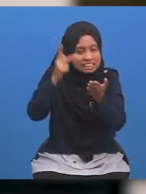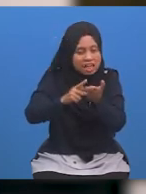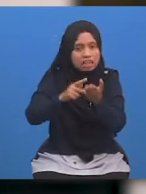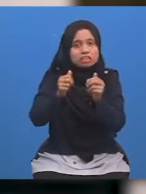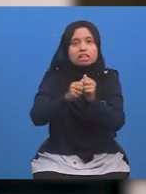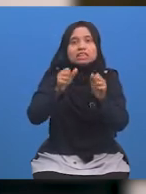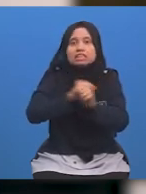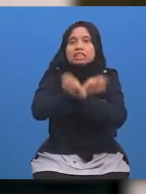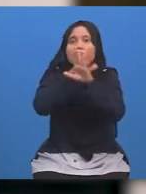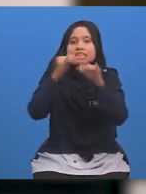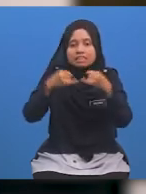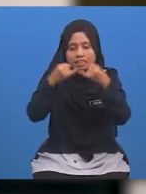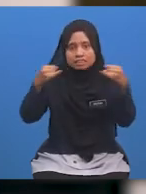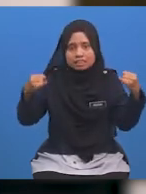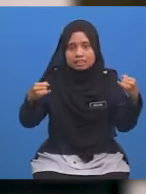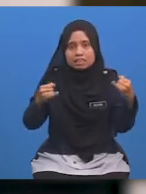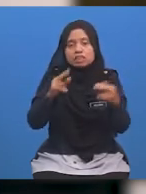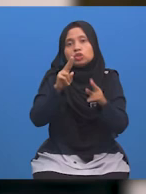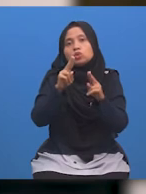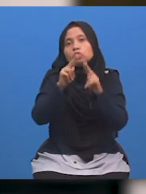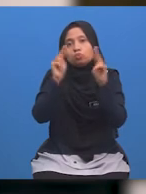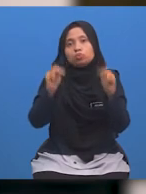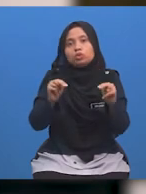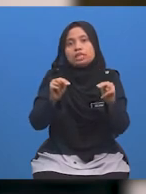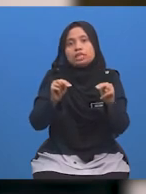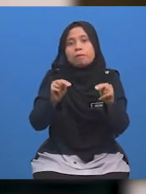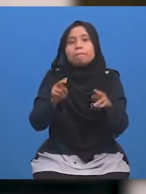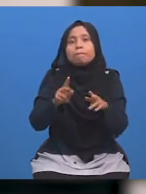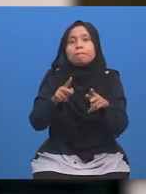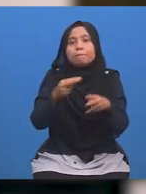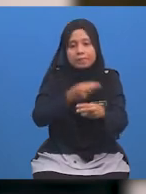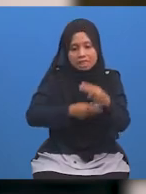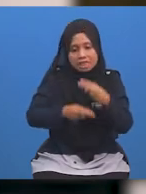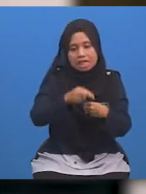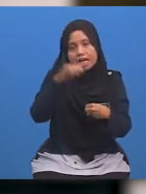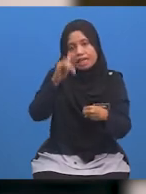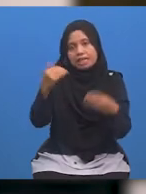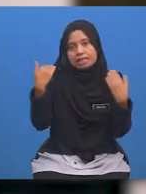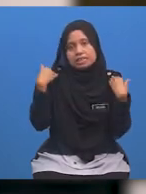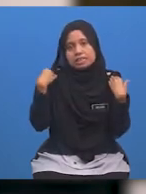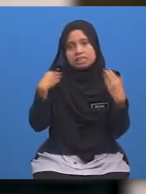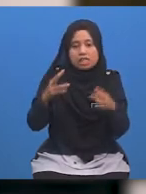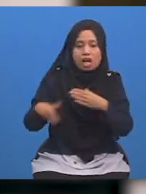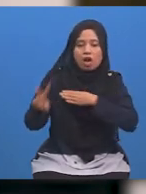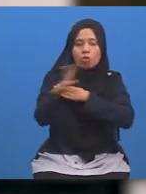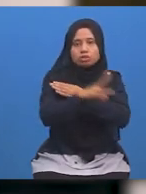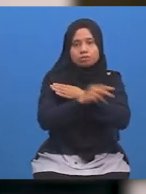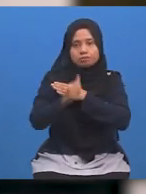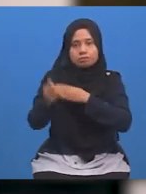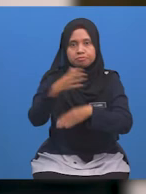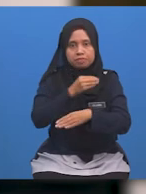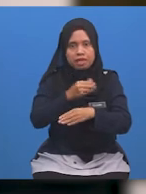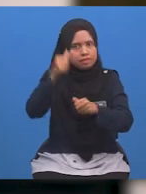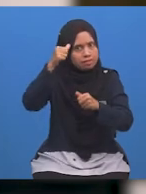dengan jelas jenis-jenis unit perniagaan yang ada di sekitar kawasan anda